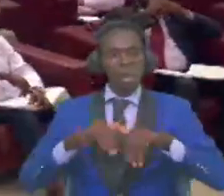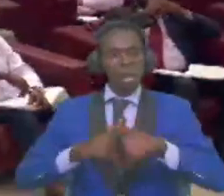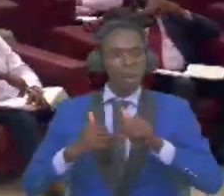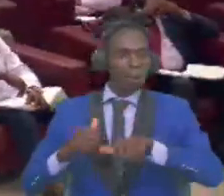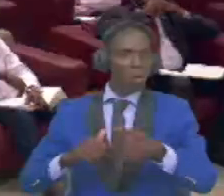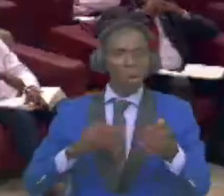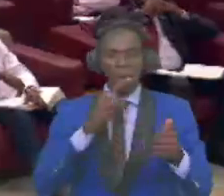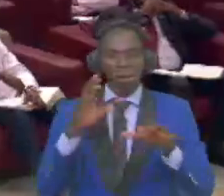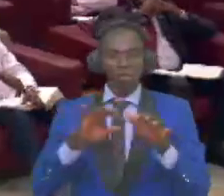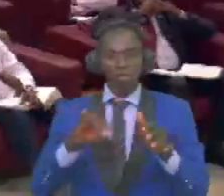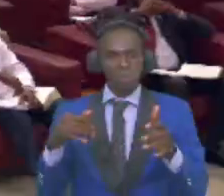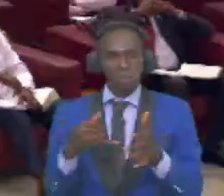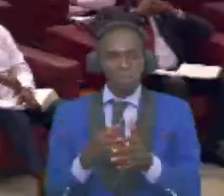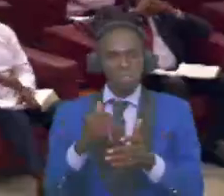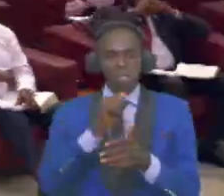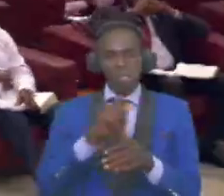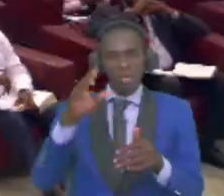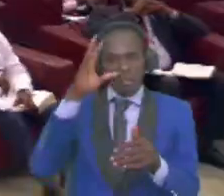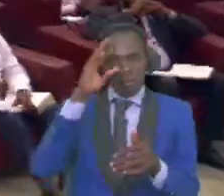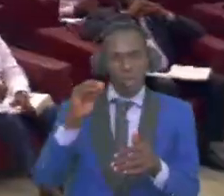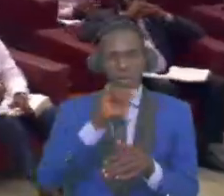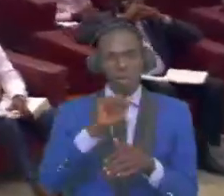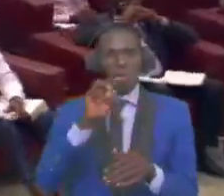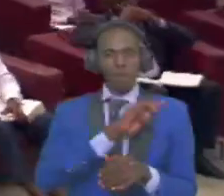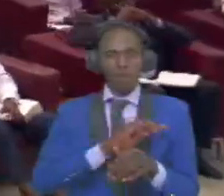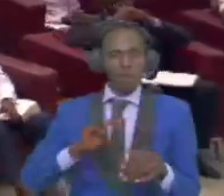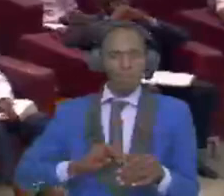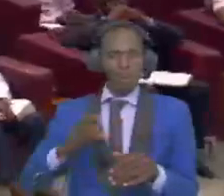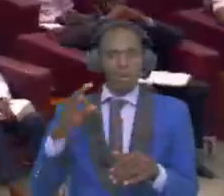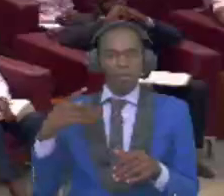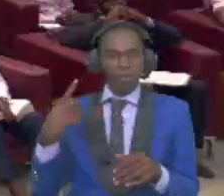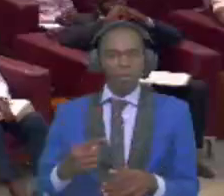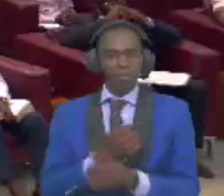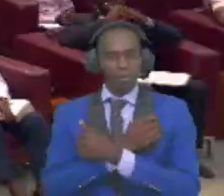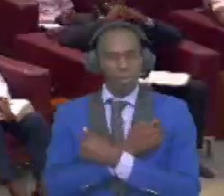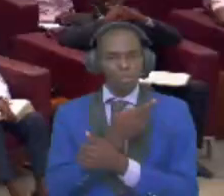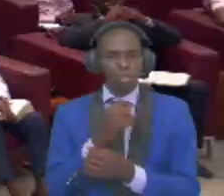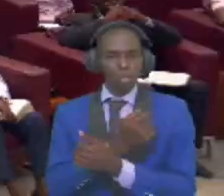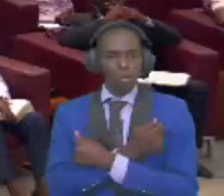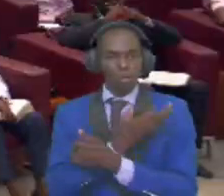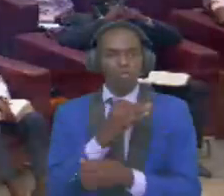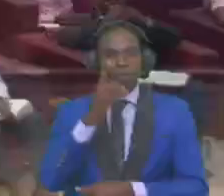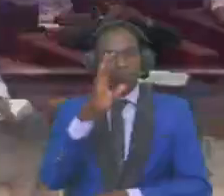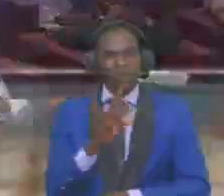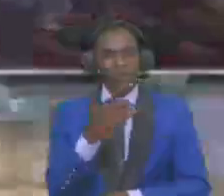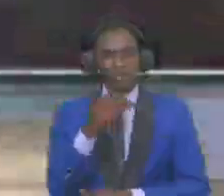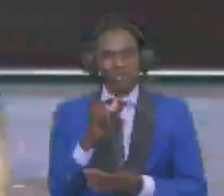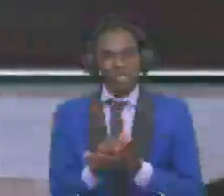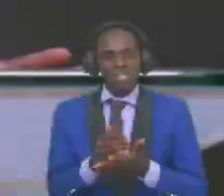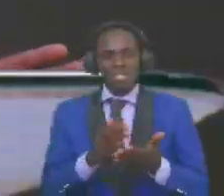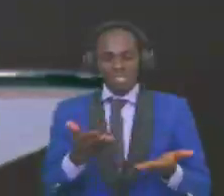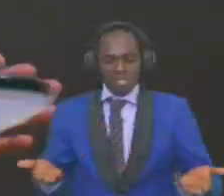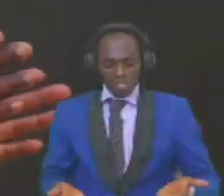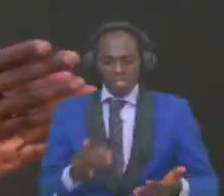personne doit y font cela un homme un ministre un membre de la charité là vous de dieu dit